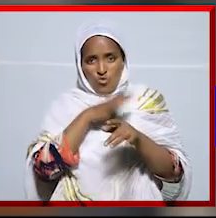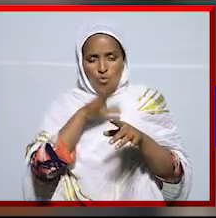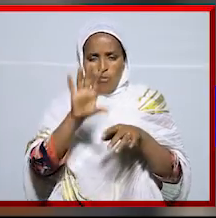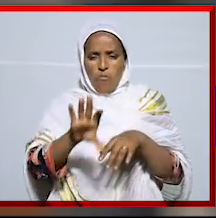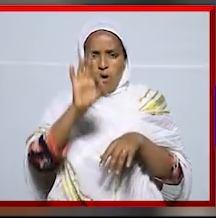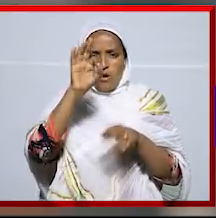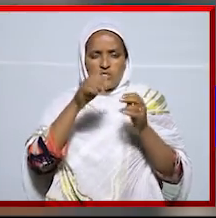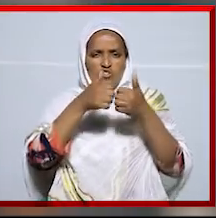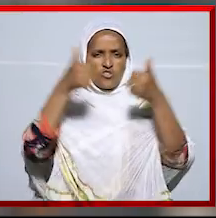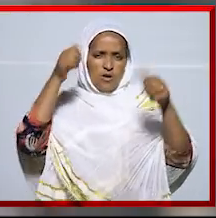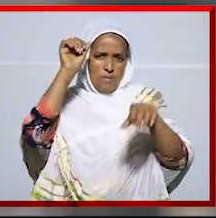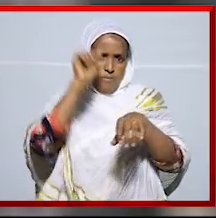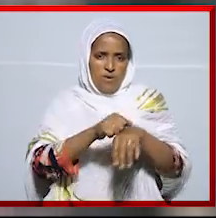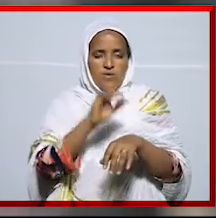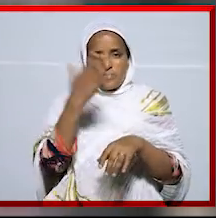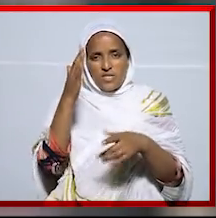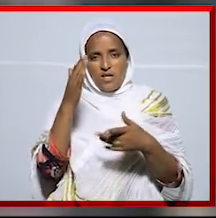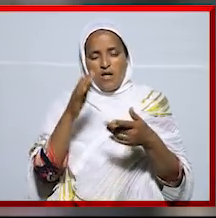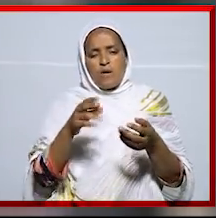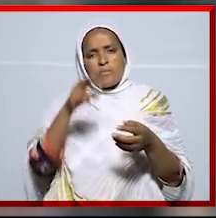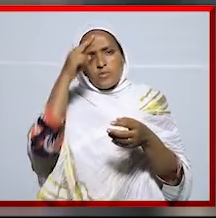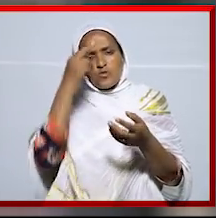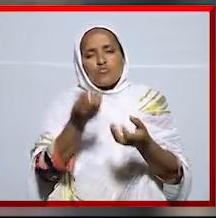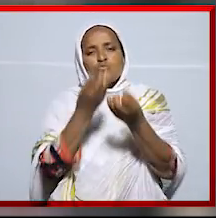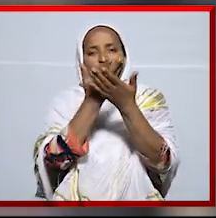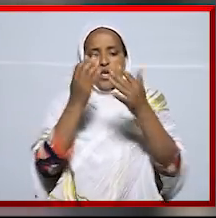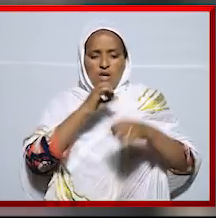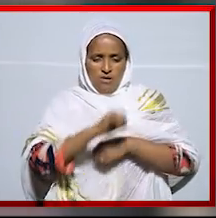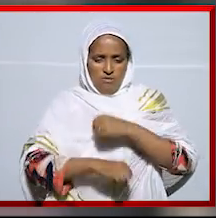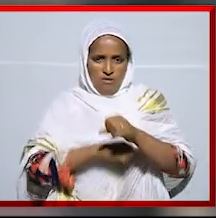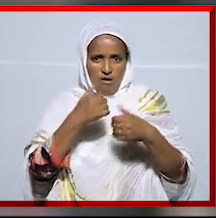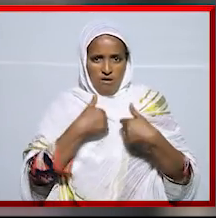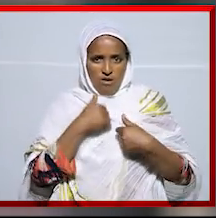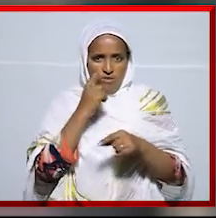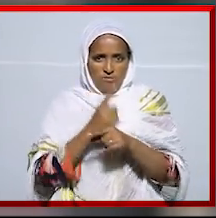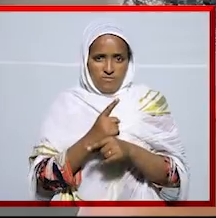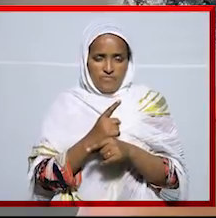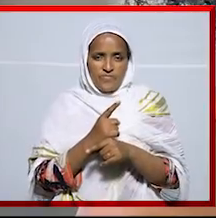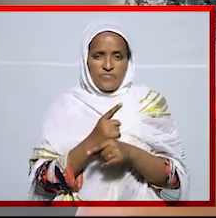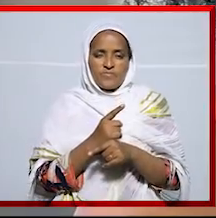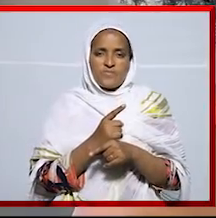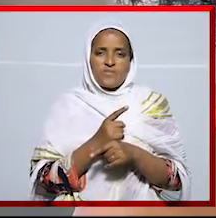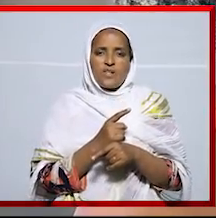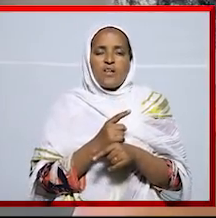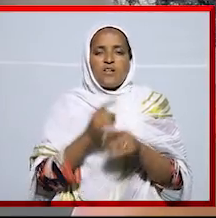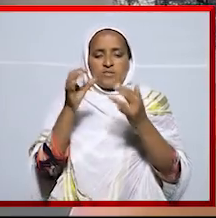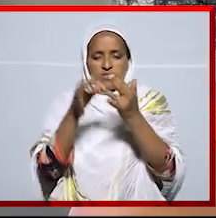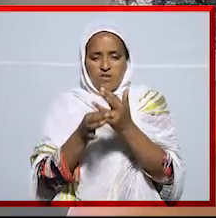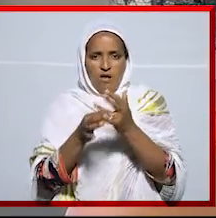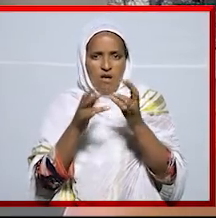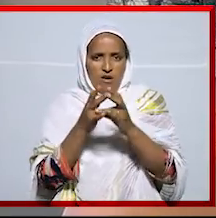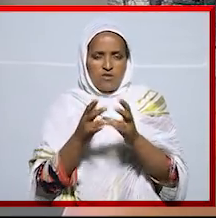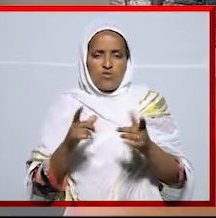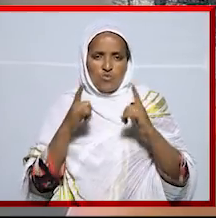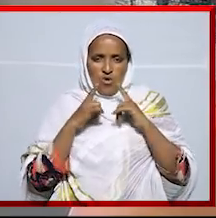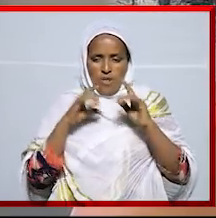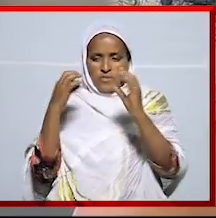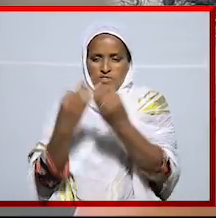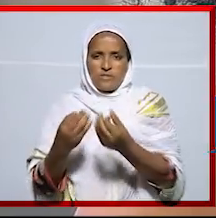የወጣ ሲሆን በቃ ዓለም የራስን ነገር የምትኖርበት ነገር ማለት ነው። ዓለማዊነት ማለት አንድ ላይ እኩል